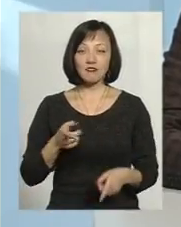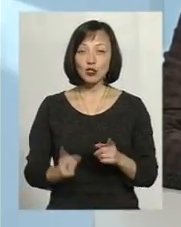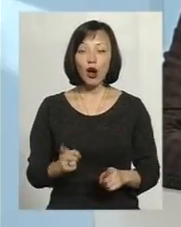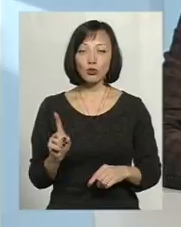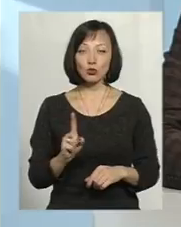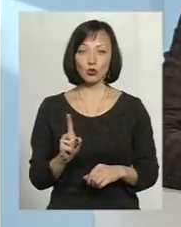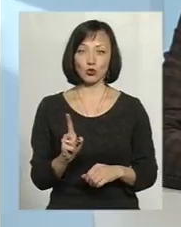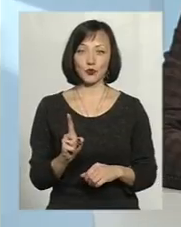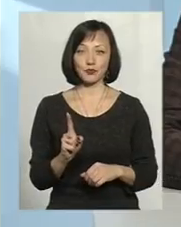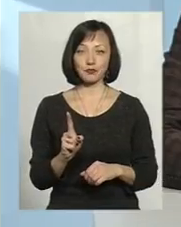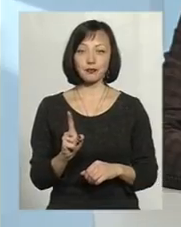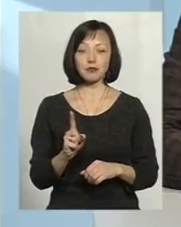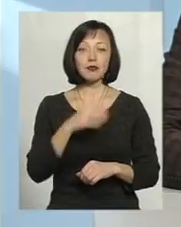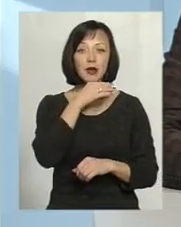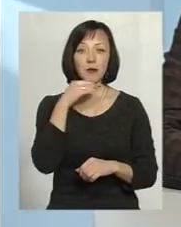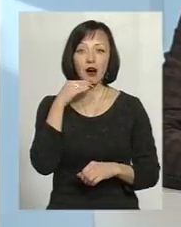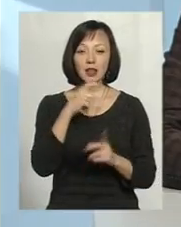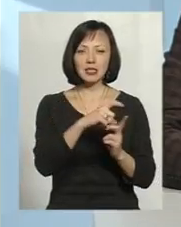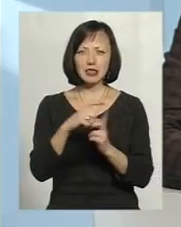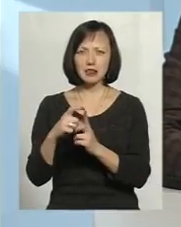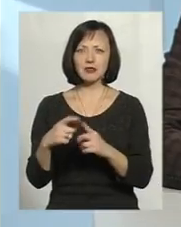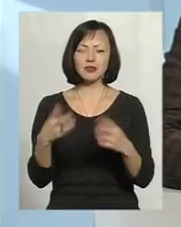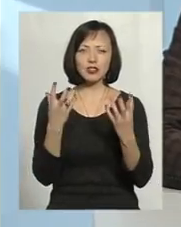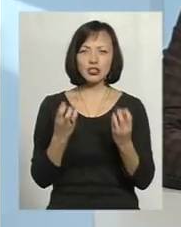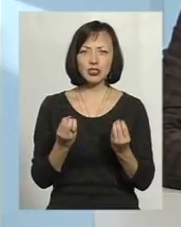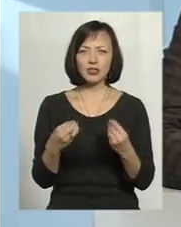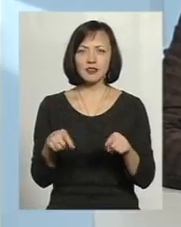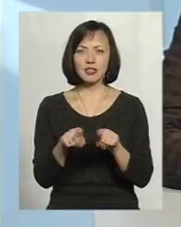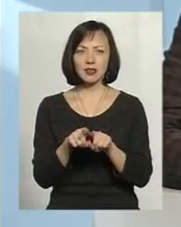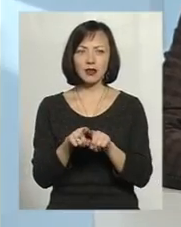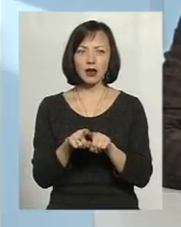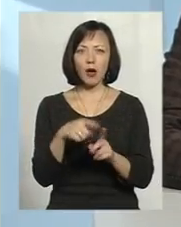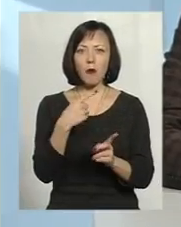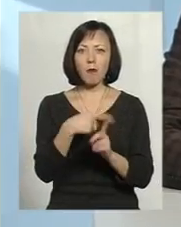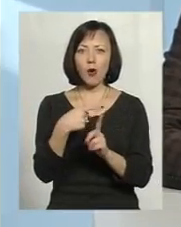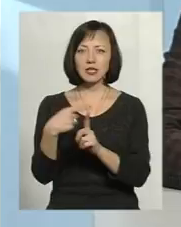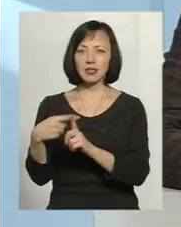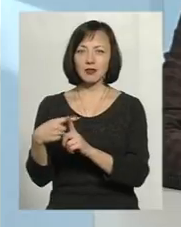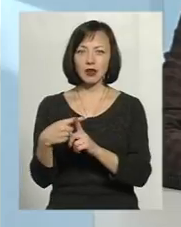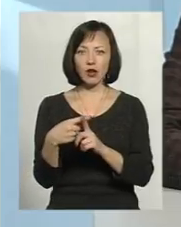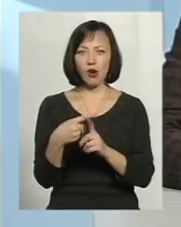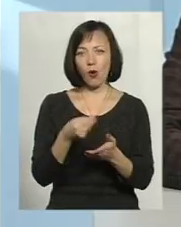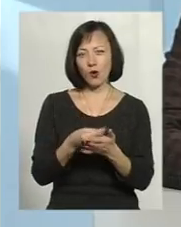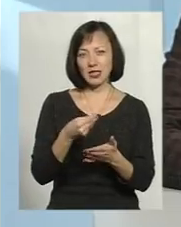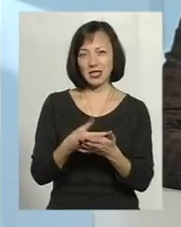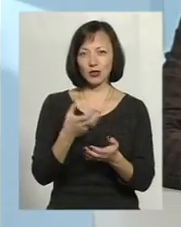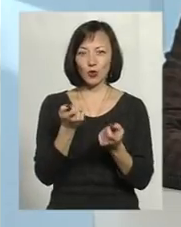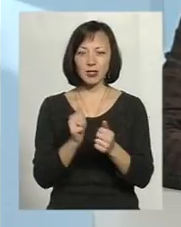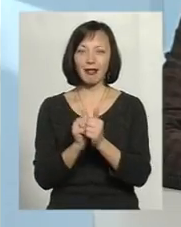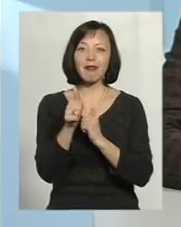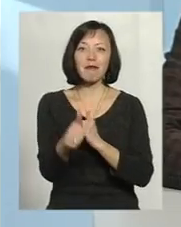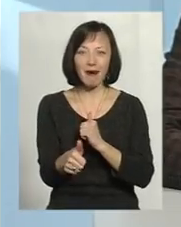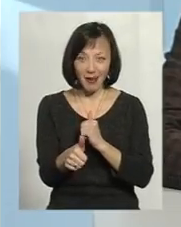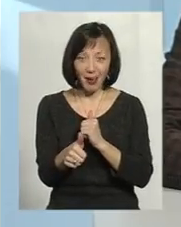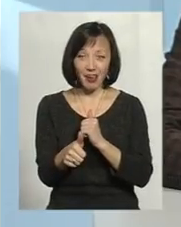що розуміємо, що дуже багато слів і дуже все-таки ще, скажімо так, позитивних оцінок. Це десь може бути трохи і авансової свого